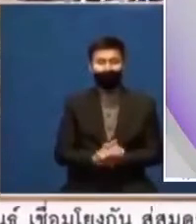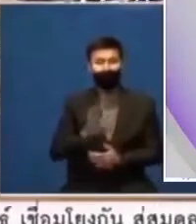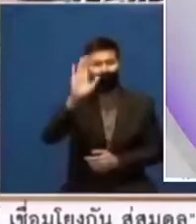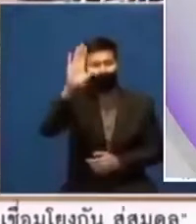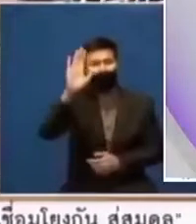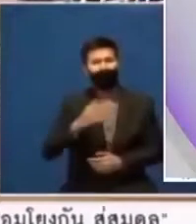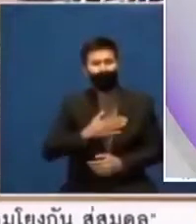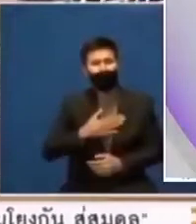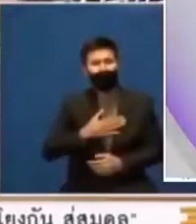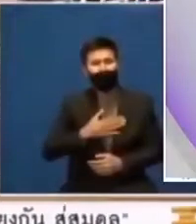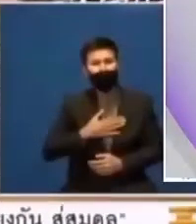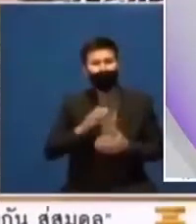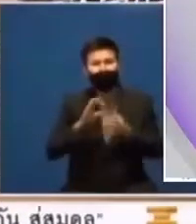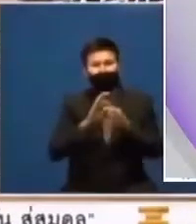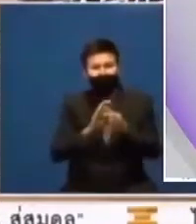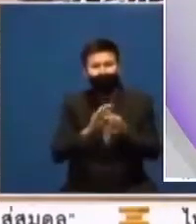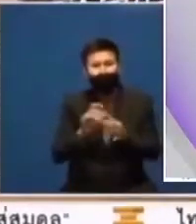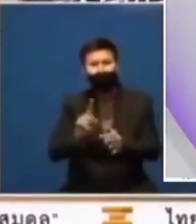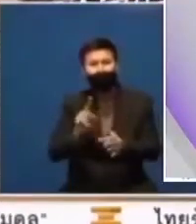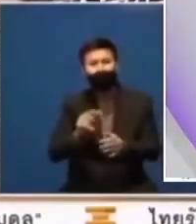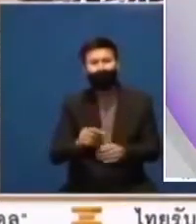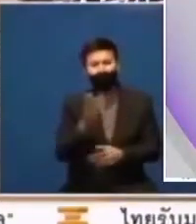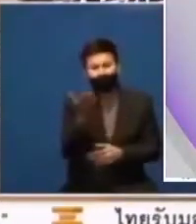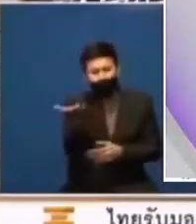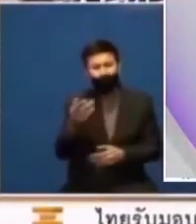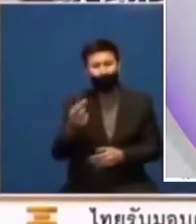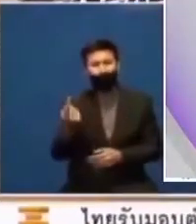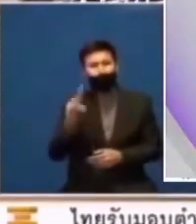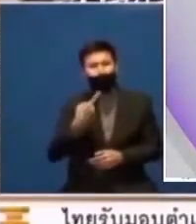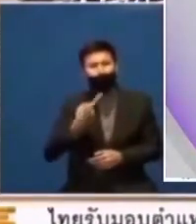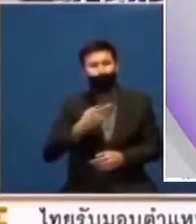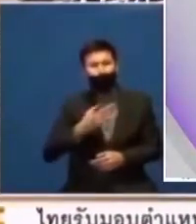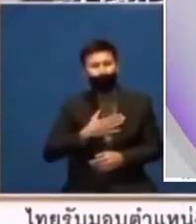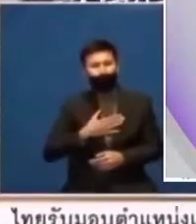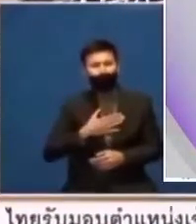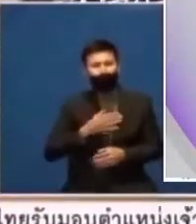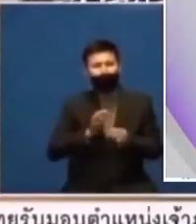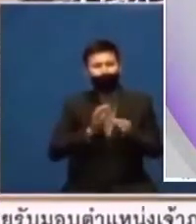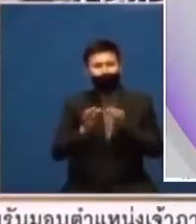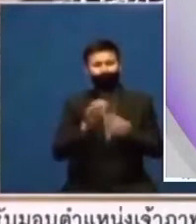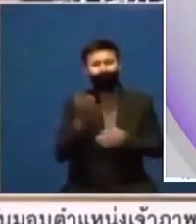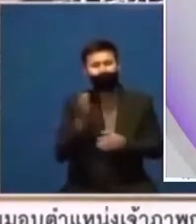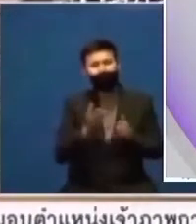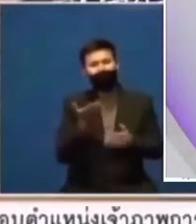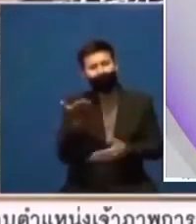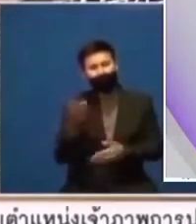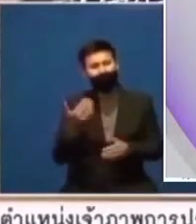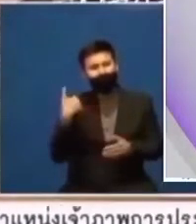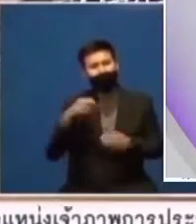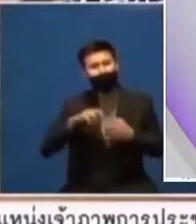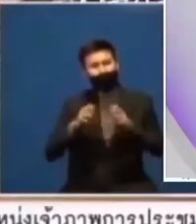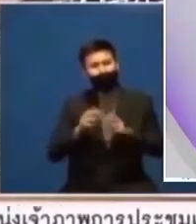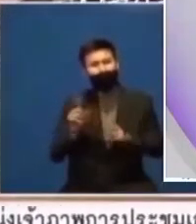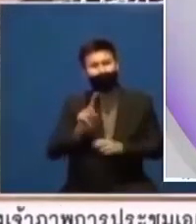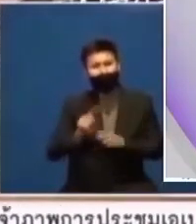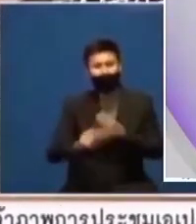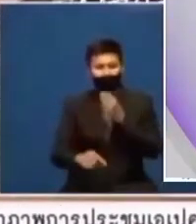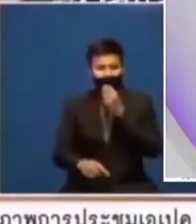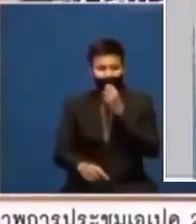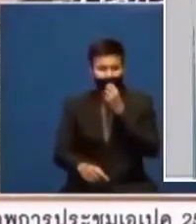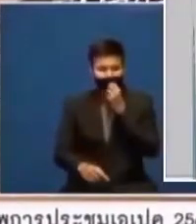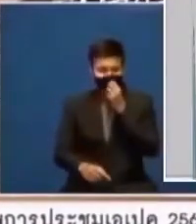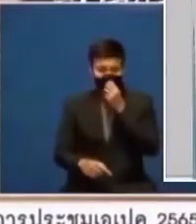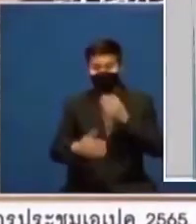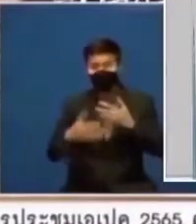กมีการแย่งโทรศัพท์เพราะคุณณัฐวุฒิเนี่ยโทรว่านี่ไงเนี่ยมีไอ้รายชื่อไม่เห็นมีคุณเลยอะไรประมาณอย่างนั้น คือข่าวบอกว่